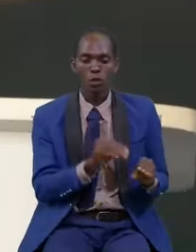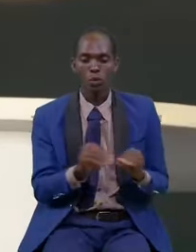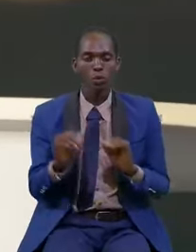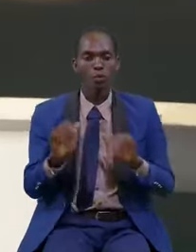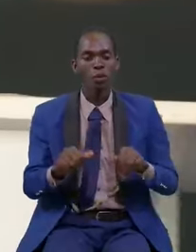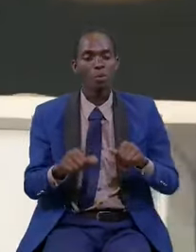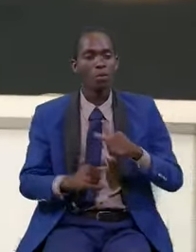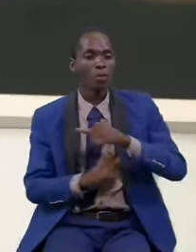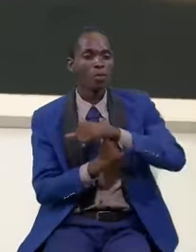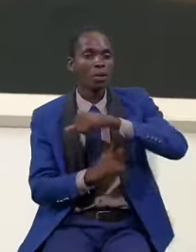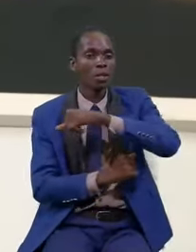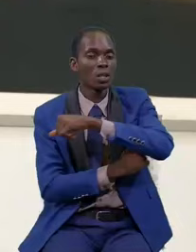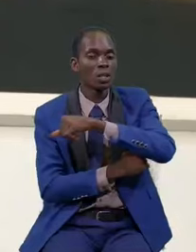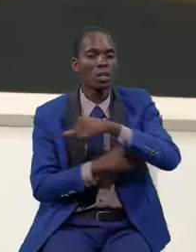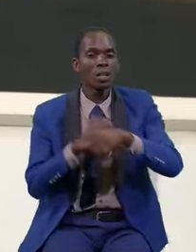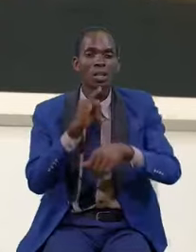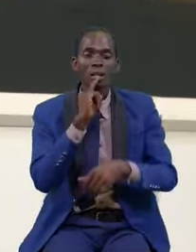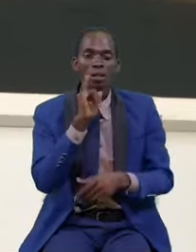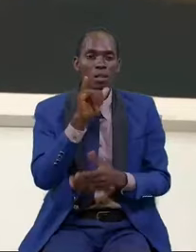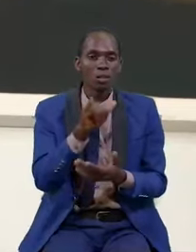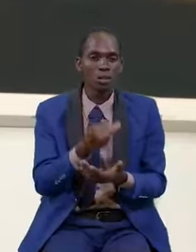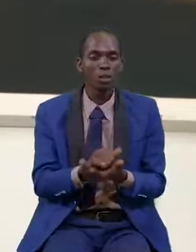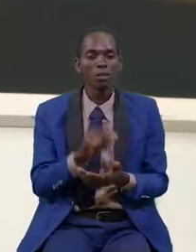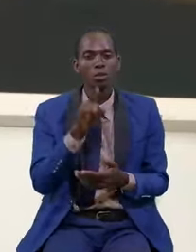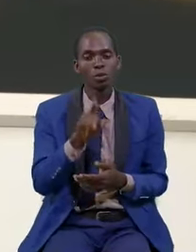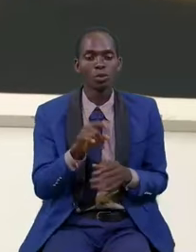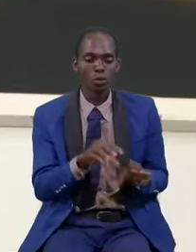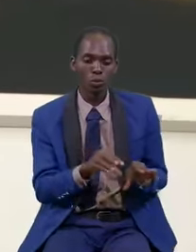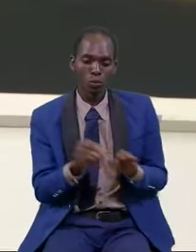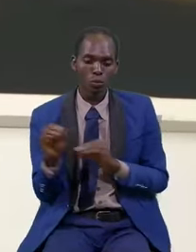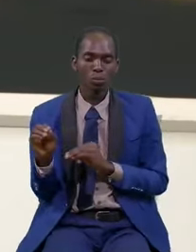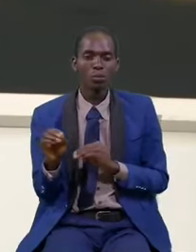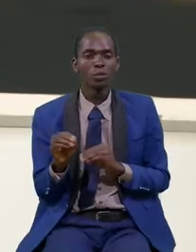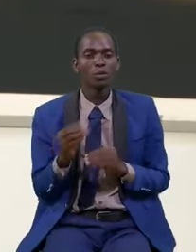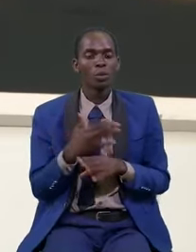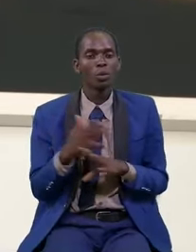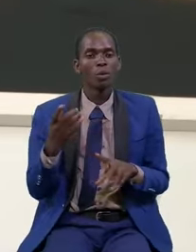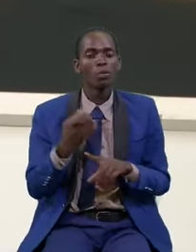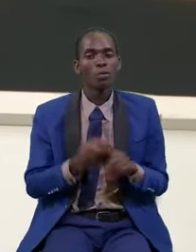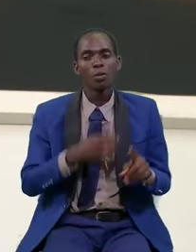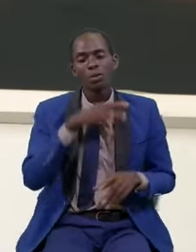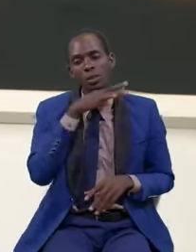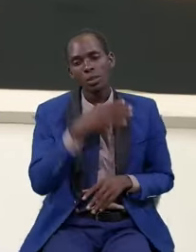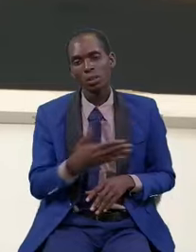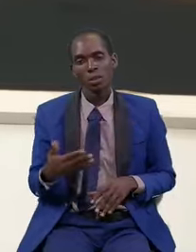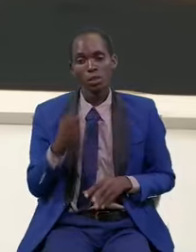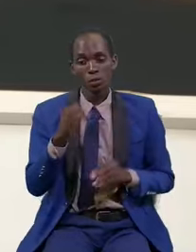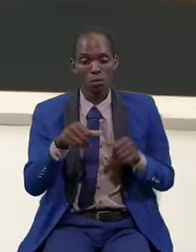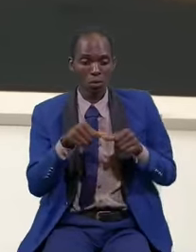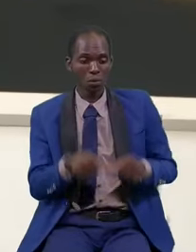éternel, immuable, c'est que vous vous éloignez de l'iniquité. Si vous demeurez dans